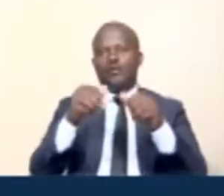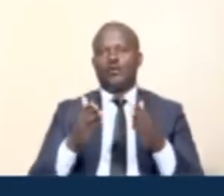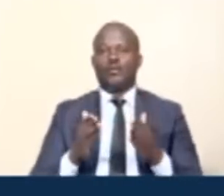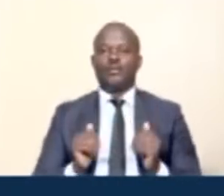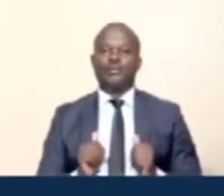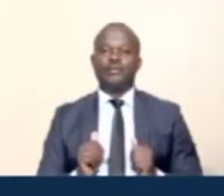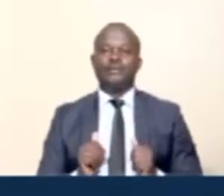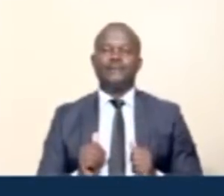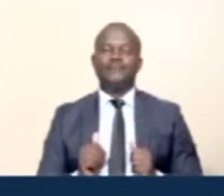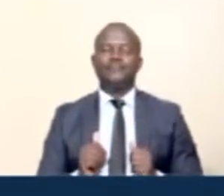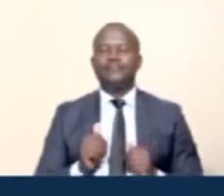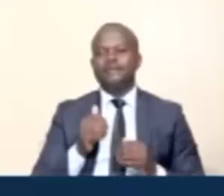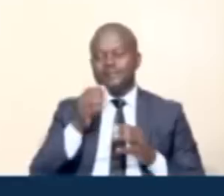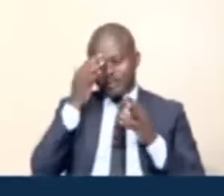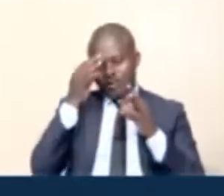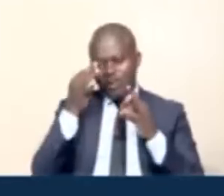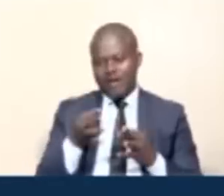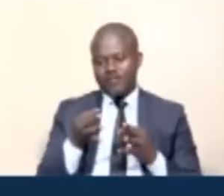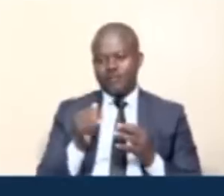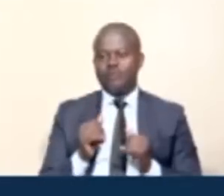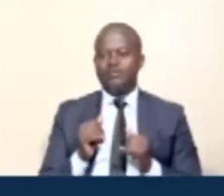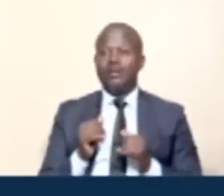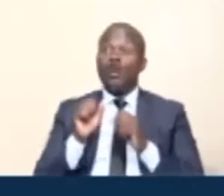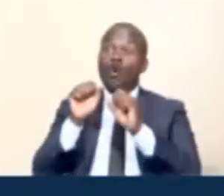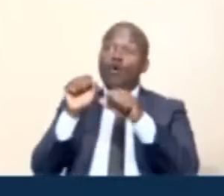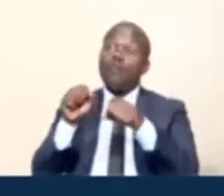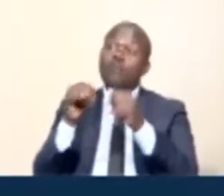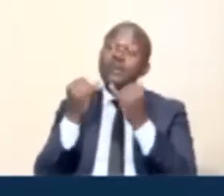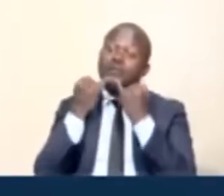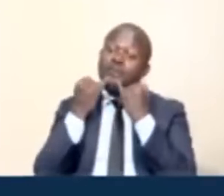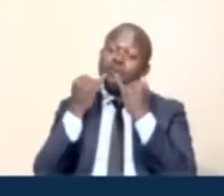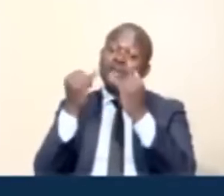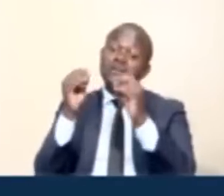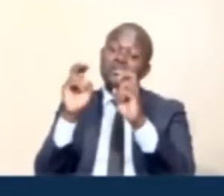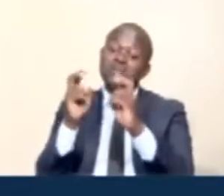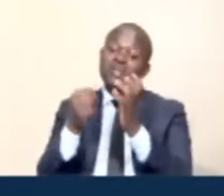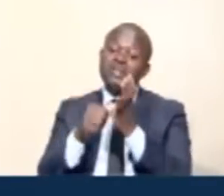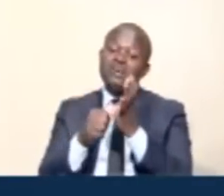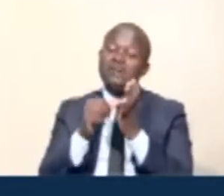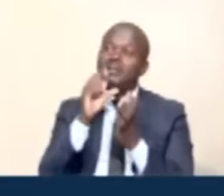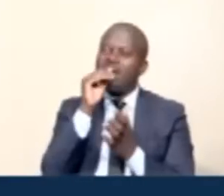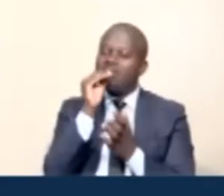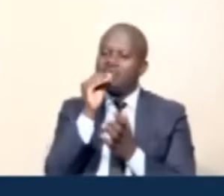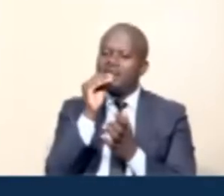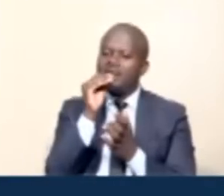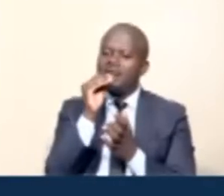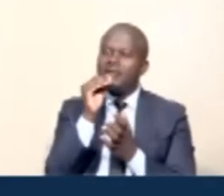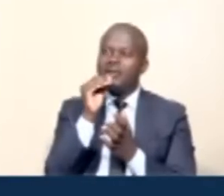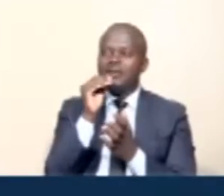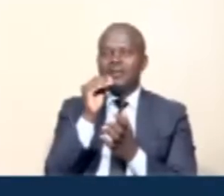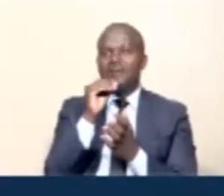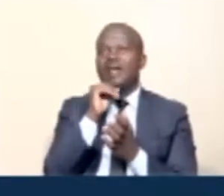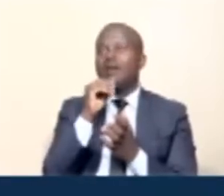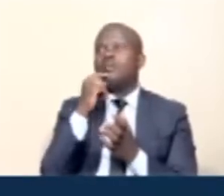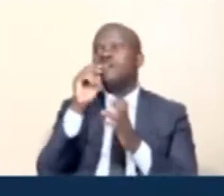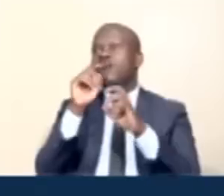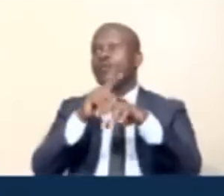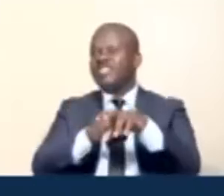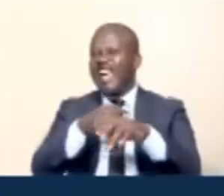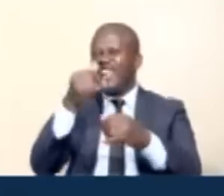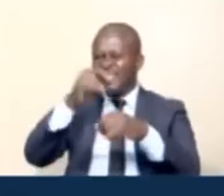reka twanzure umumotari tumubwire tuti iki kibazo avuga mwatubwiye ko mutavuga ngo cyakemuka mu gihe runaka, ariko